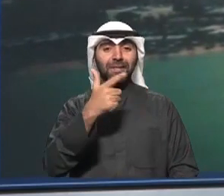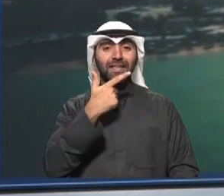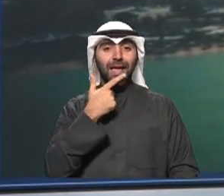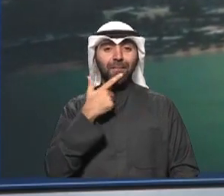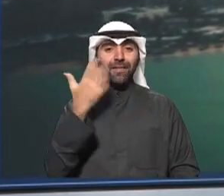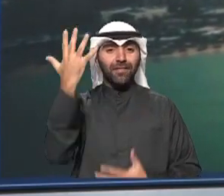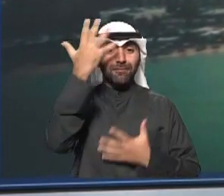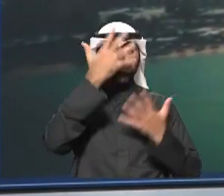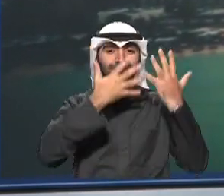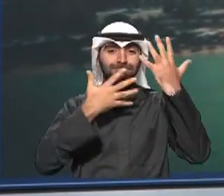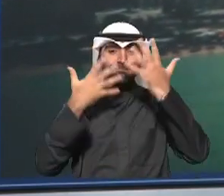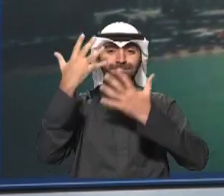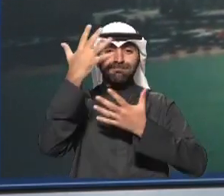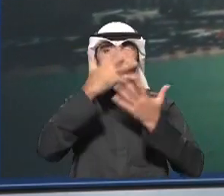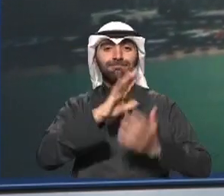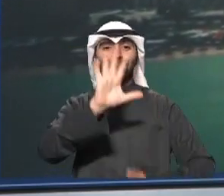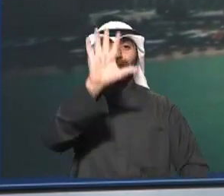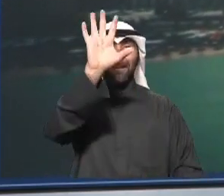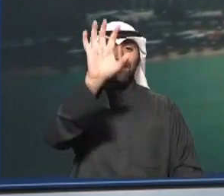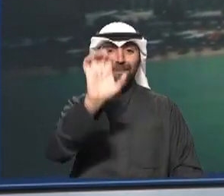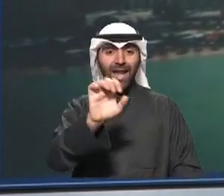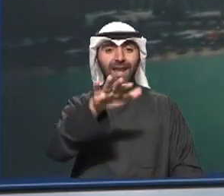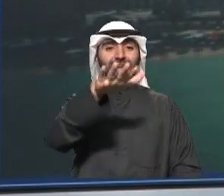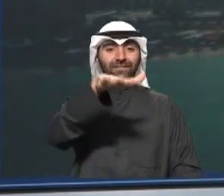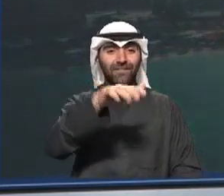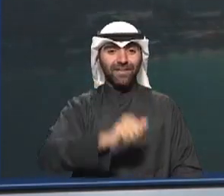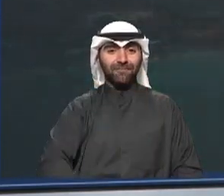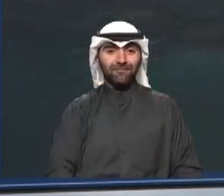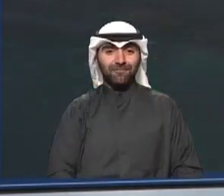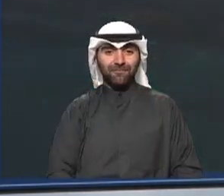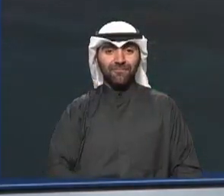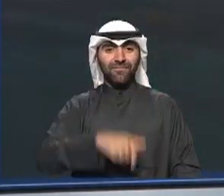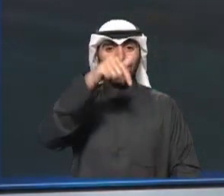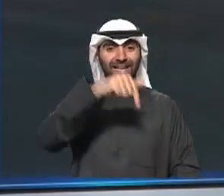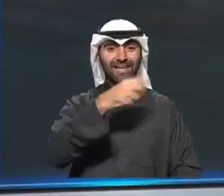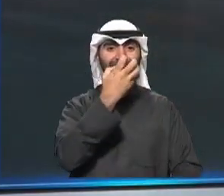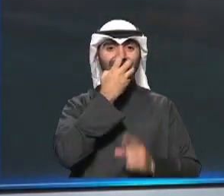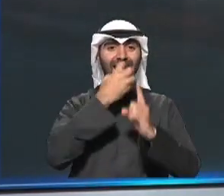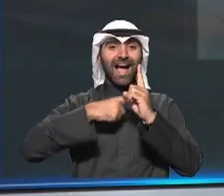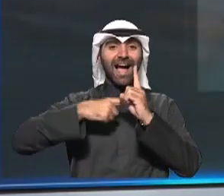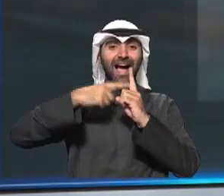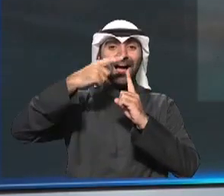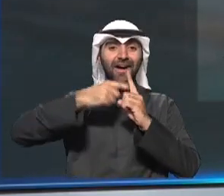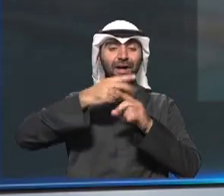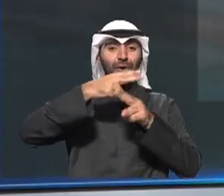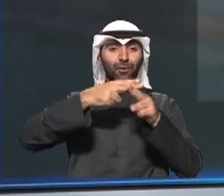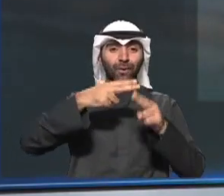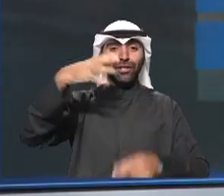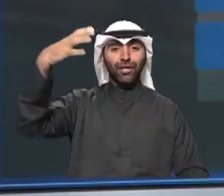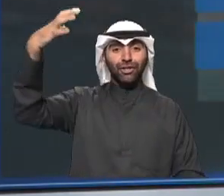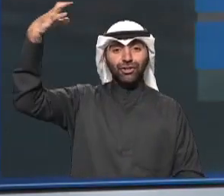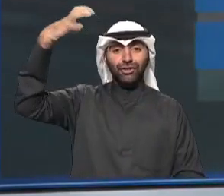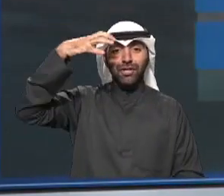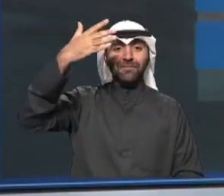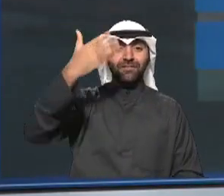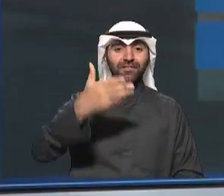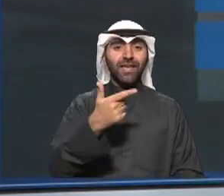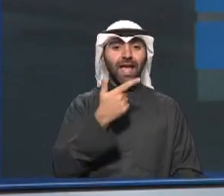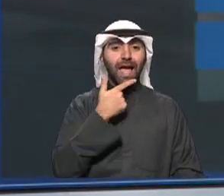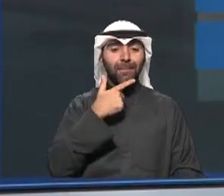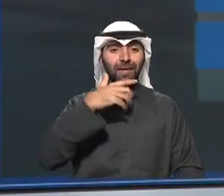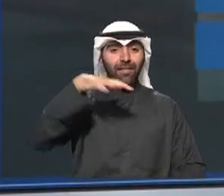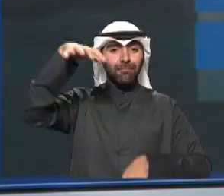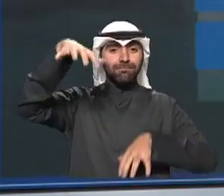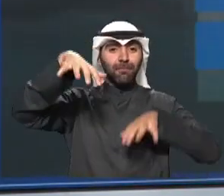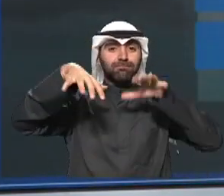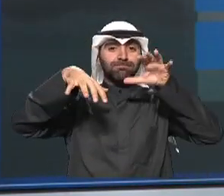تفاصيل أكثر عنها خلال نشرة التاسعة. الأجواء الحالية في مدينة الكويت أجواء مشمسة، سماء صافية خالية من السحب مع رياح شمالية